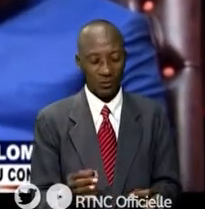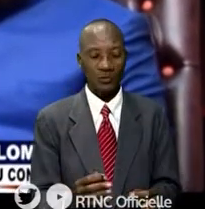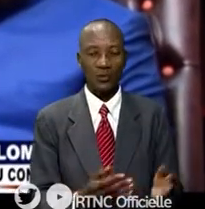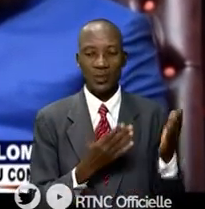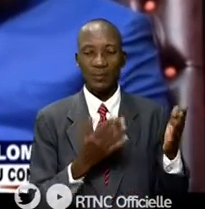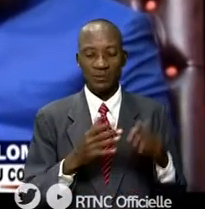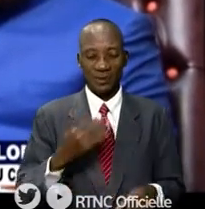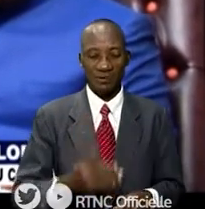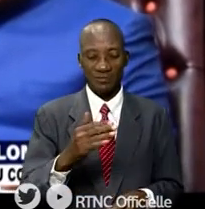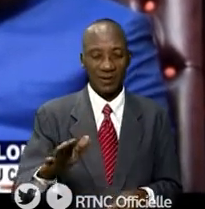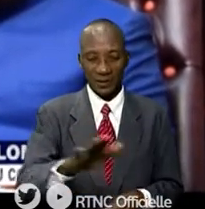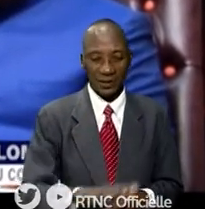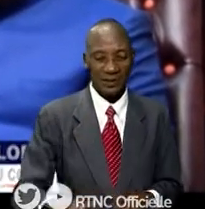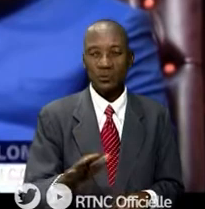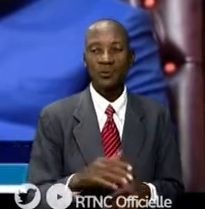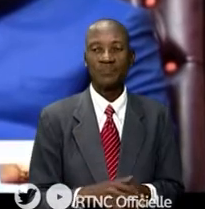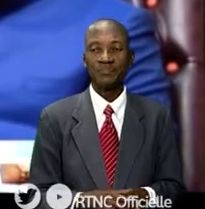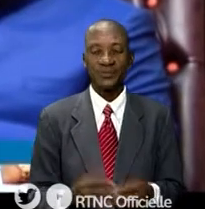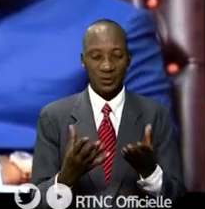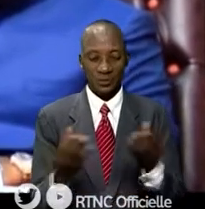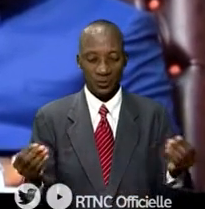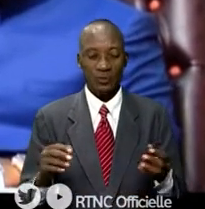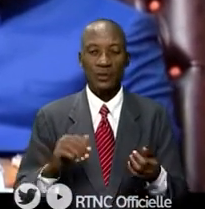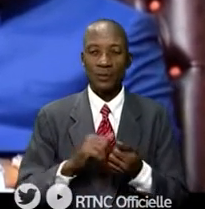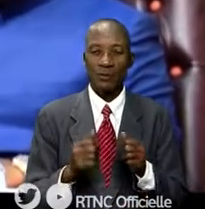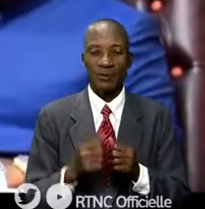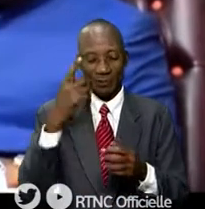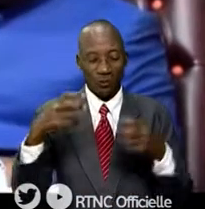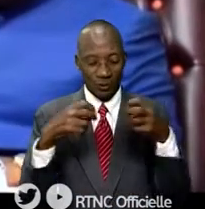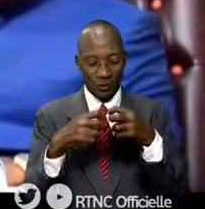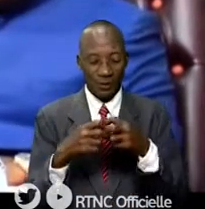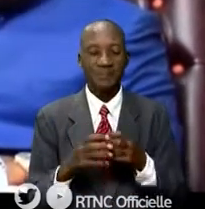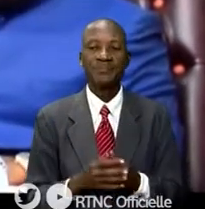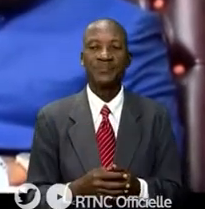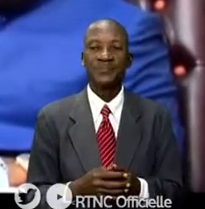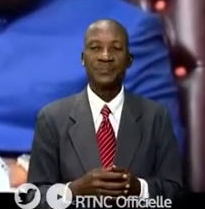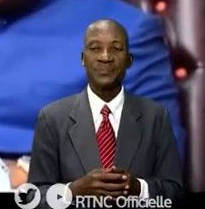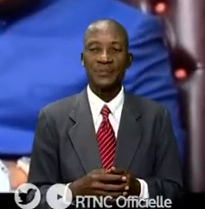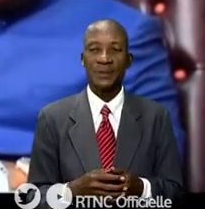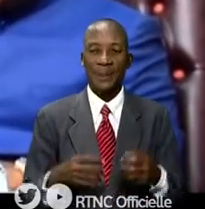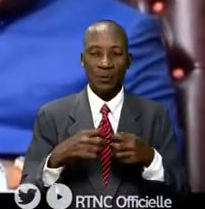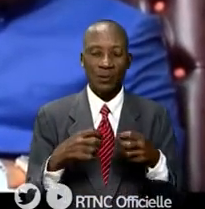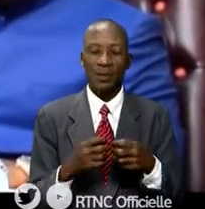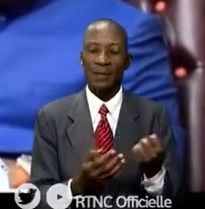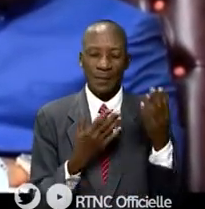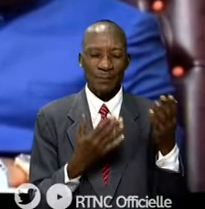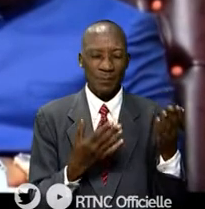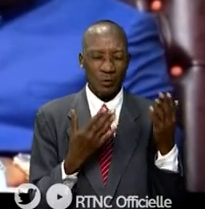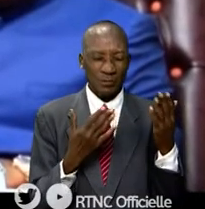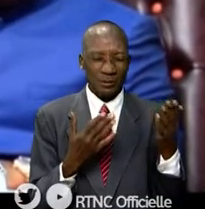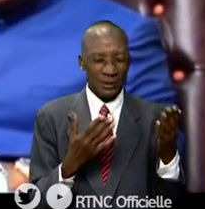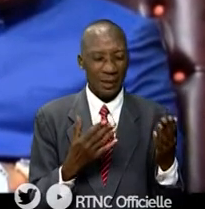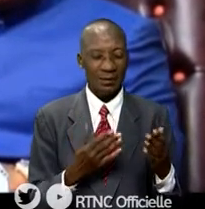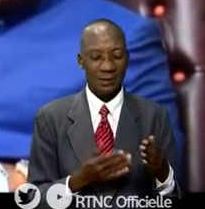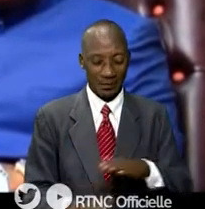devant la nation de résoudre le problème d'accès à l'électricité qui est l'une des bases du